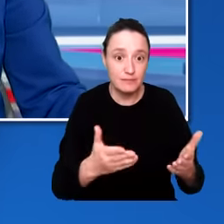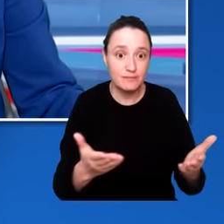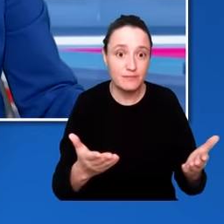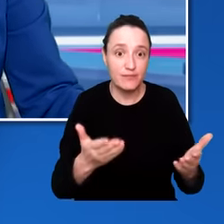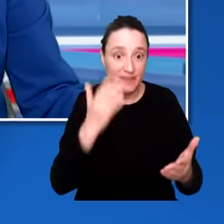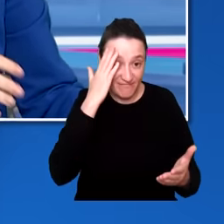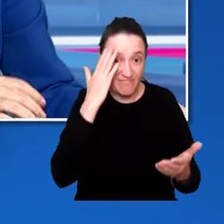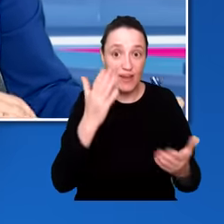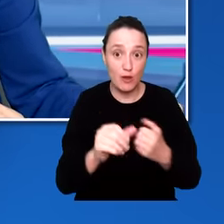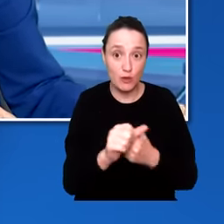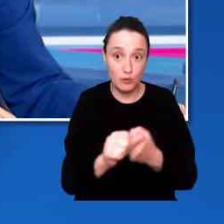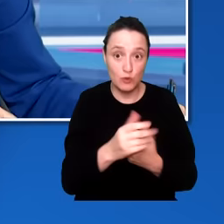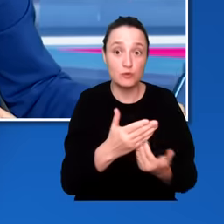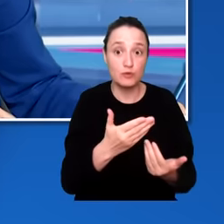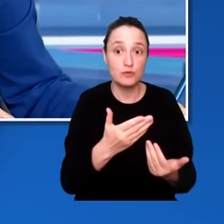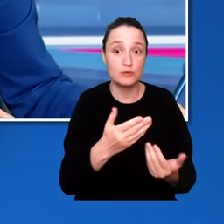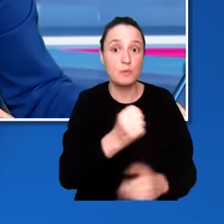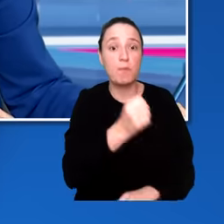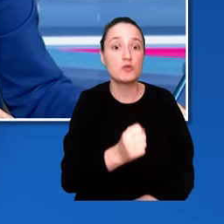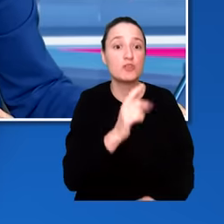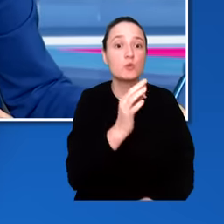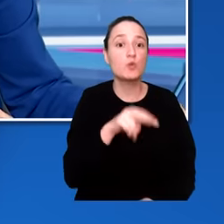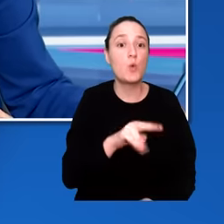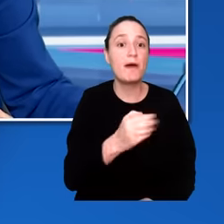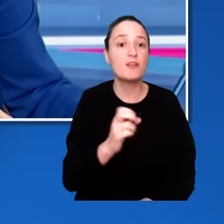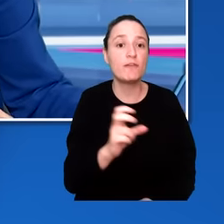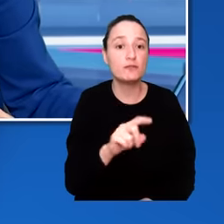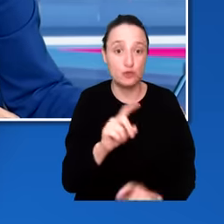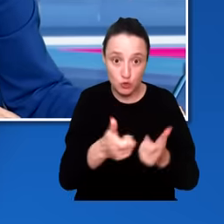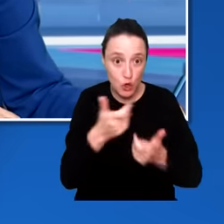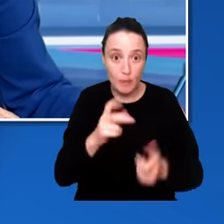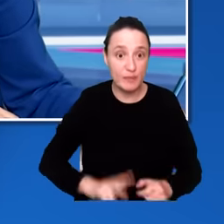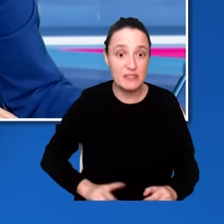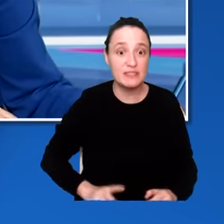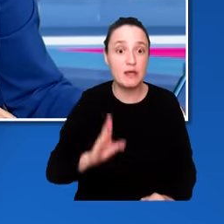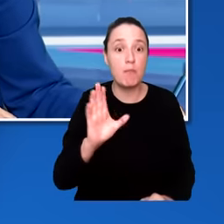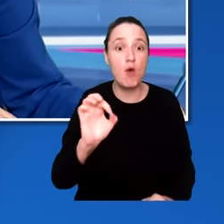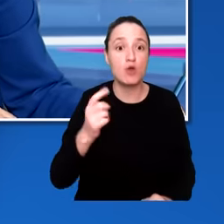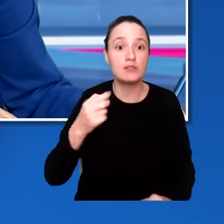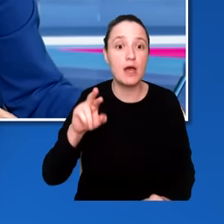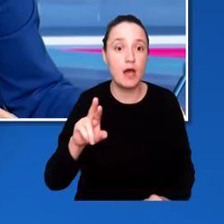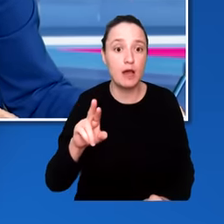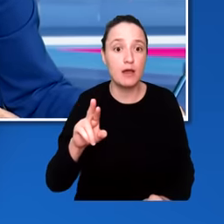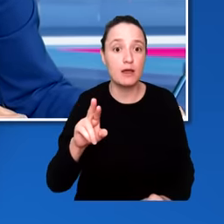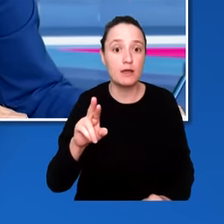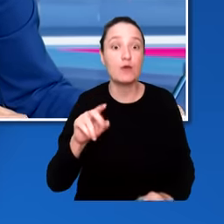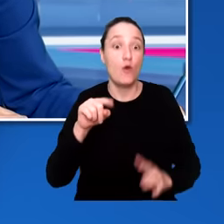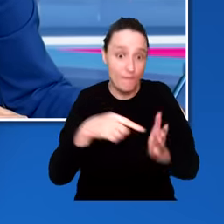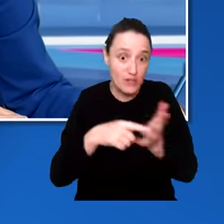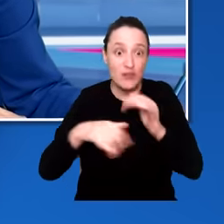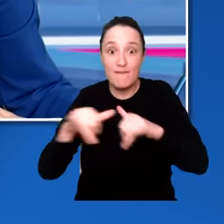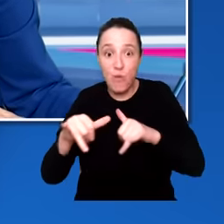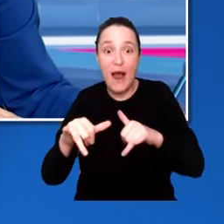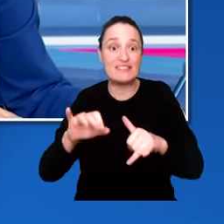co zwracam się do pana posła Tumanowicza, co robi pan minister Bodnar? Nie no, to właśnie przejmuje władzę dla swoich,